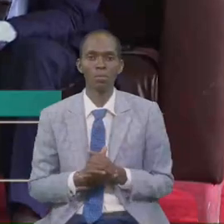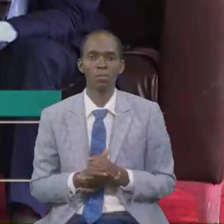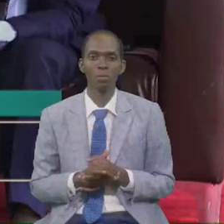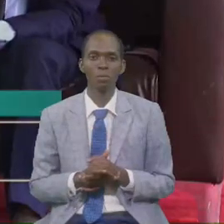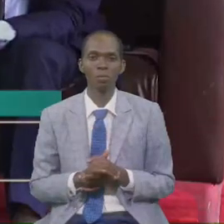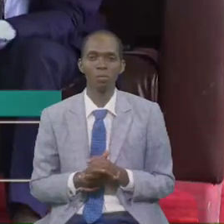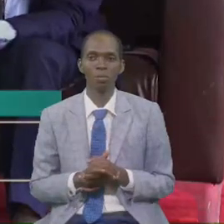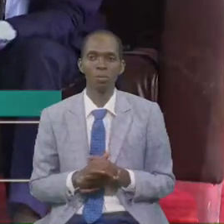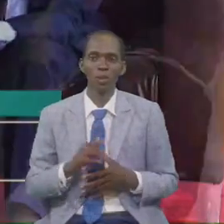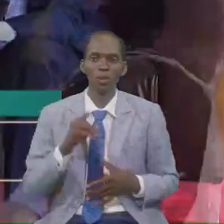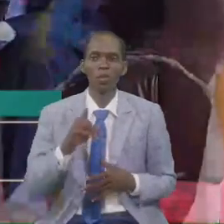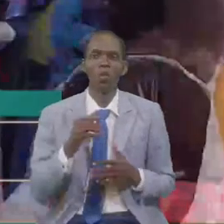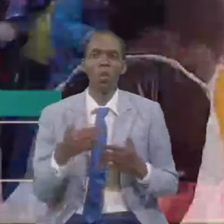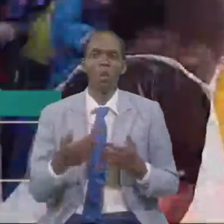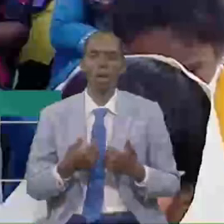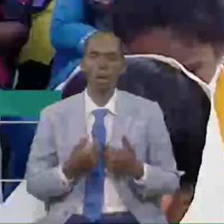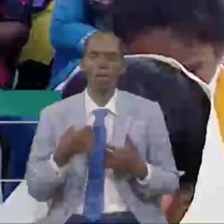Des héros victorieux.